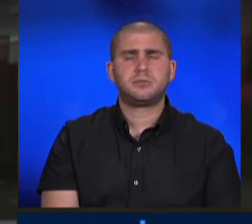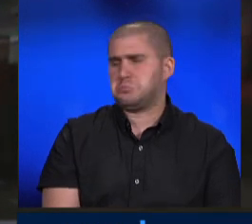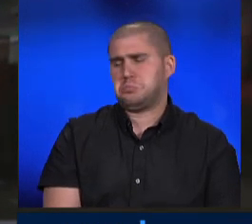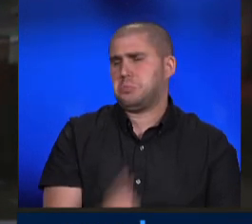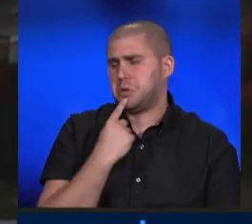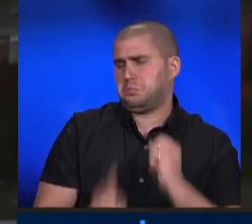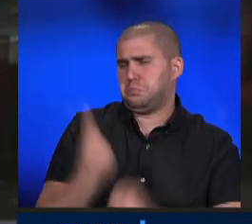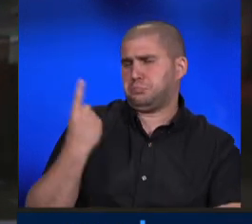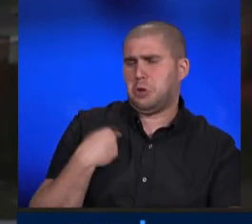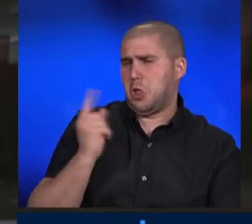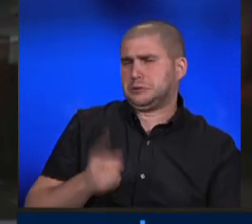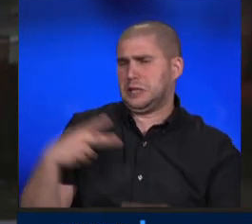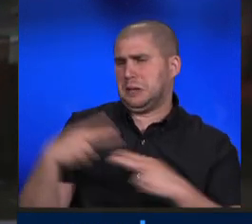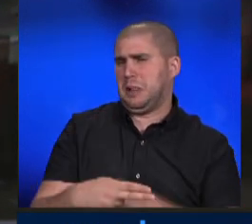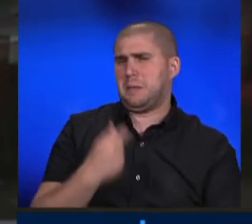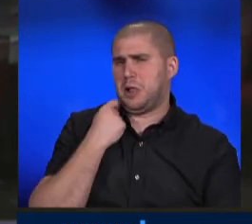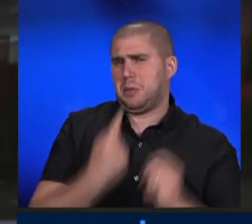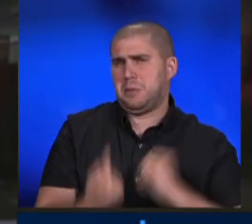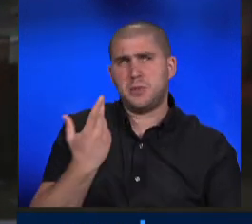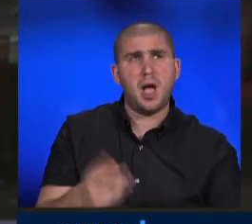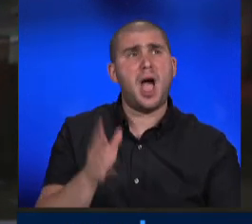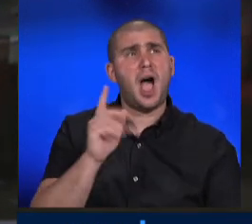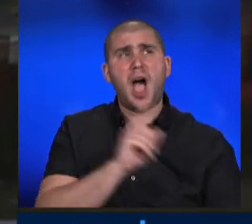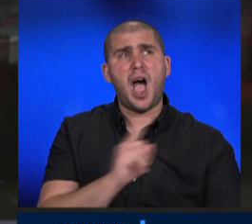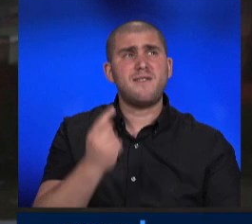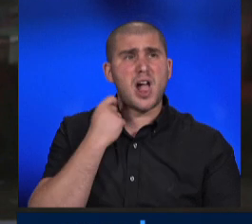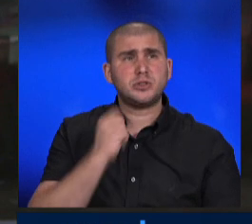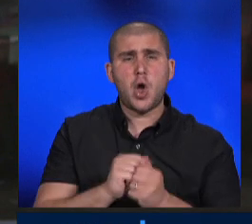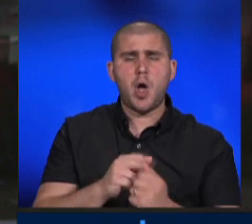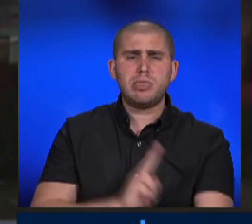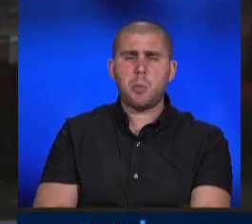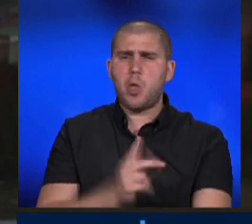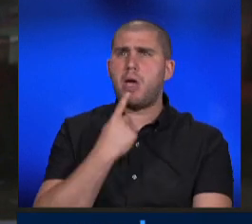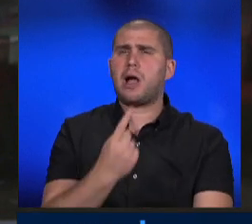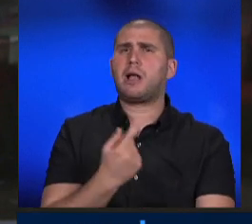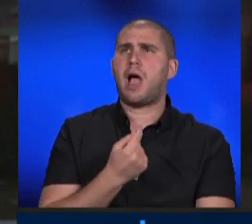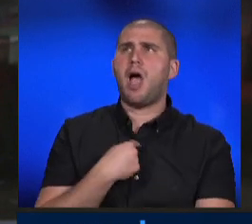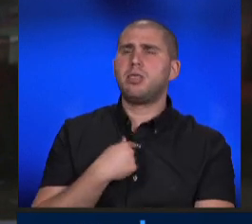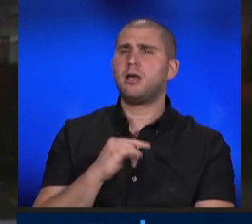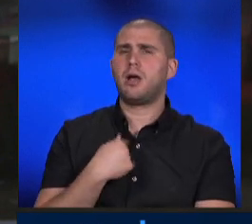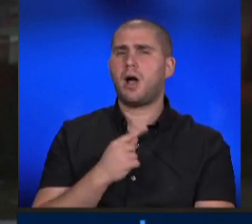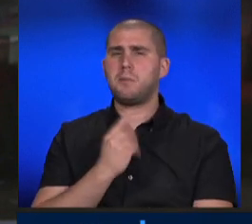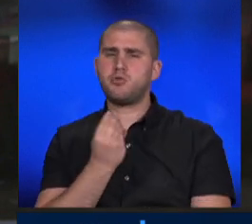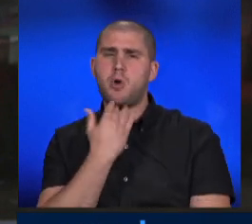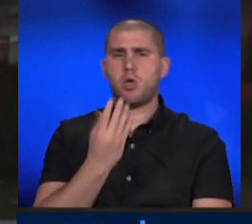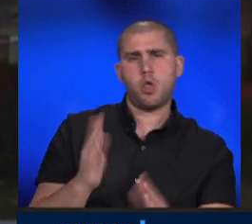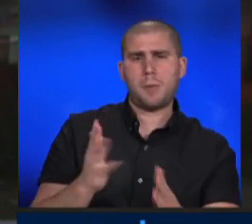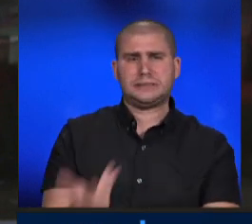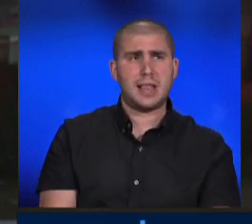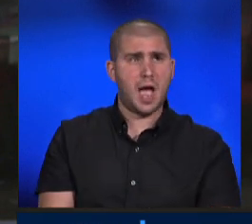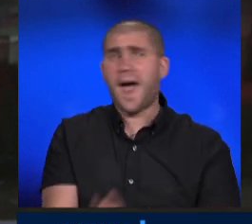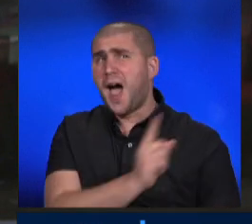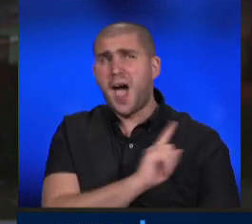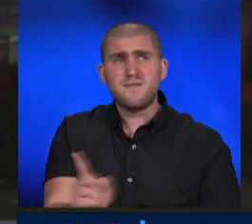שהוא לא צריך. אף אלכוהוליסט או נרקומן לא יבוא ויגיד לך, אני לא בסדר. סינו. אף אחד לא חייב